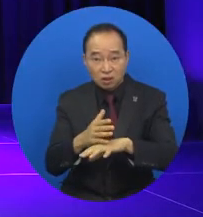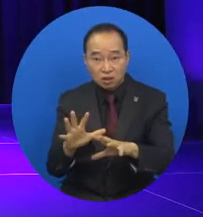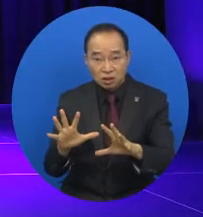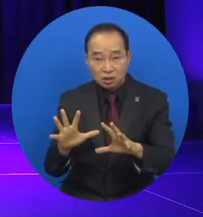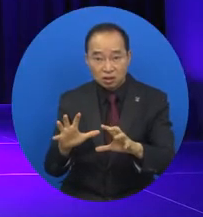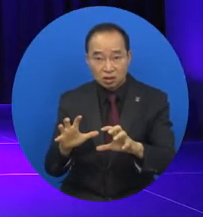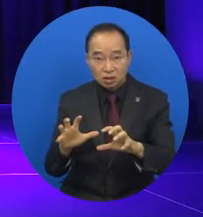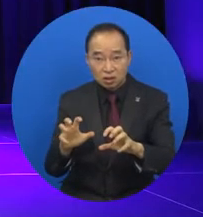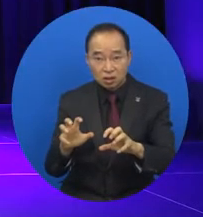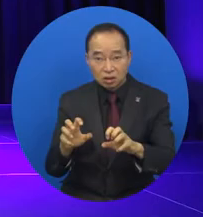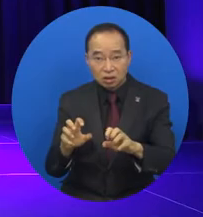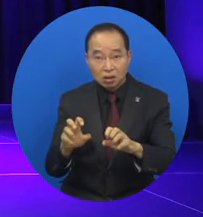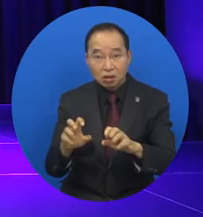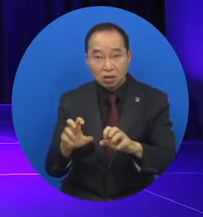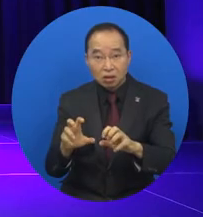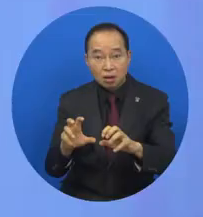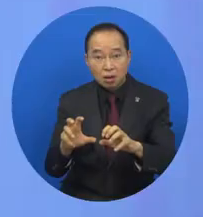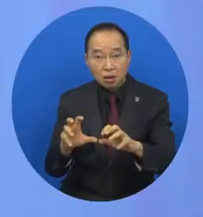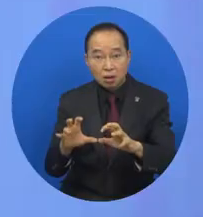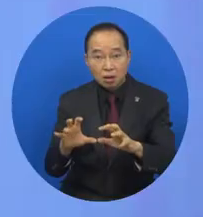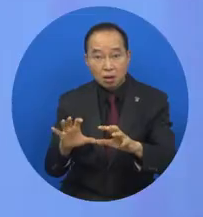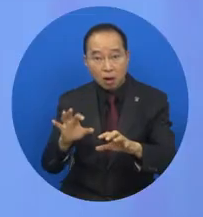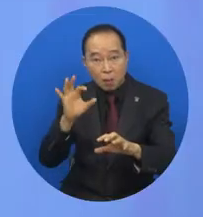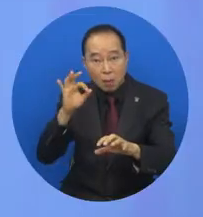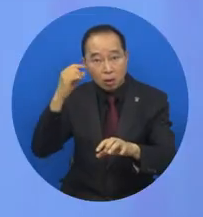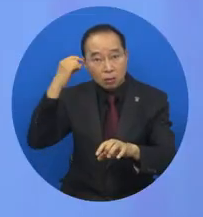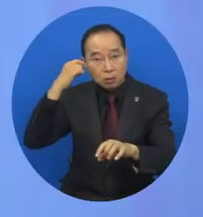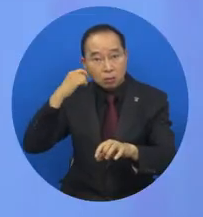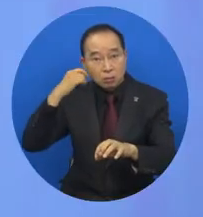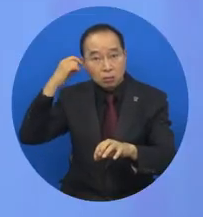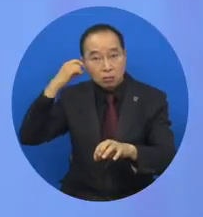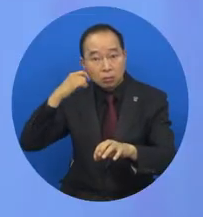위해서 천천히 펼칠 때의 그 관절 그리고 그